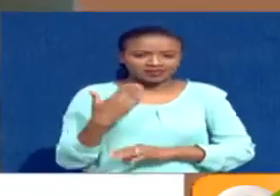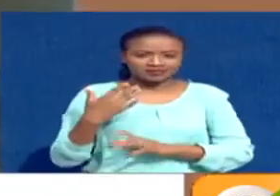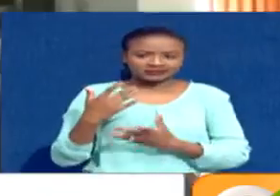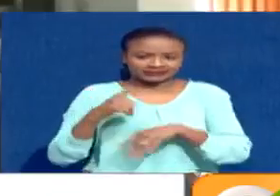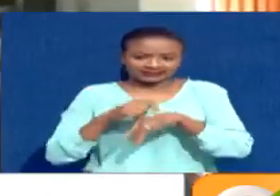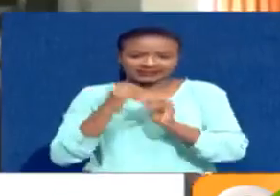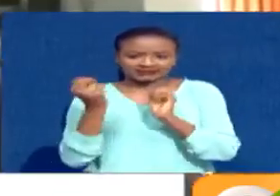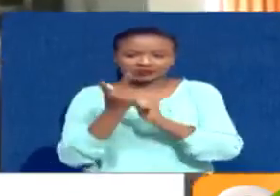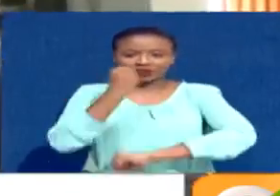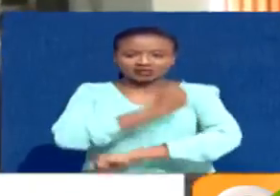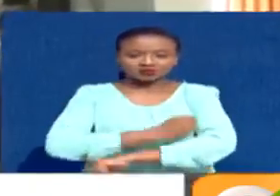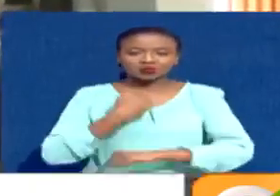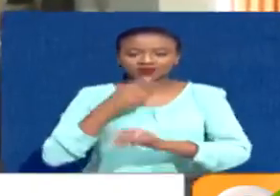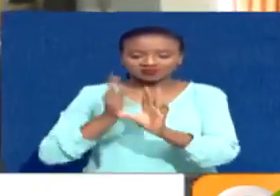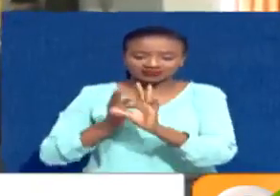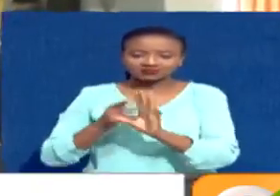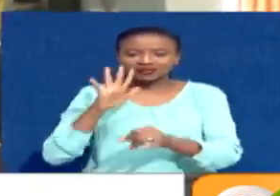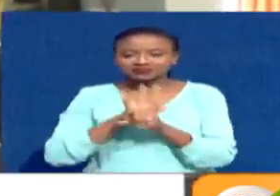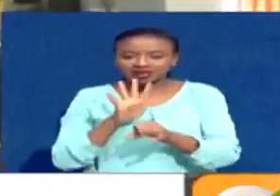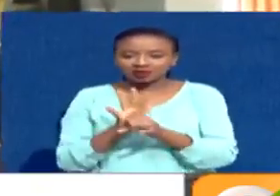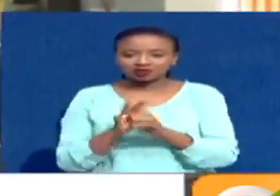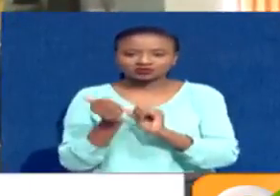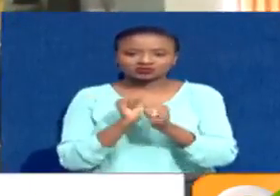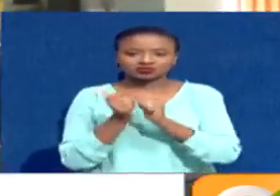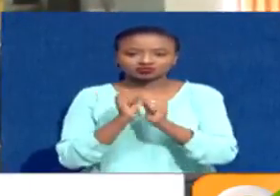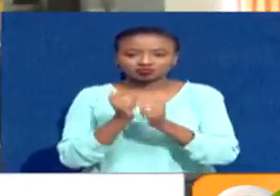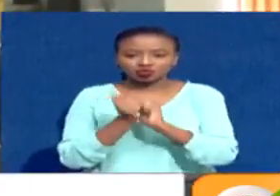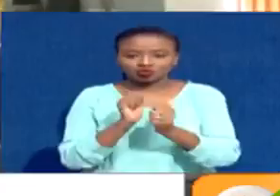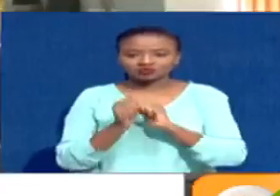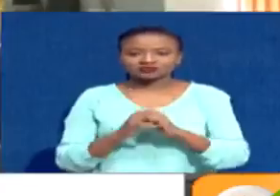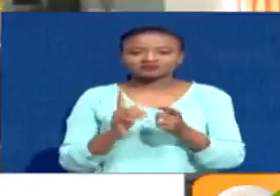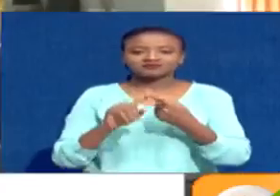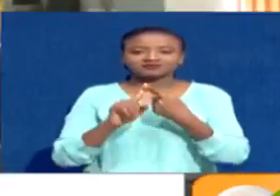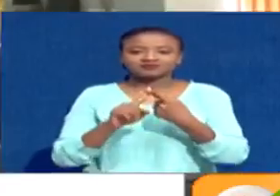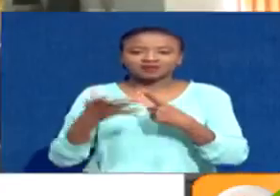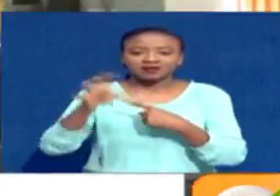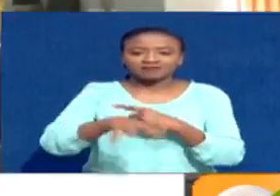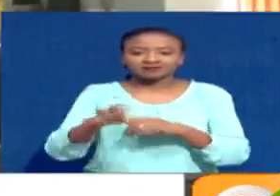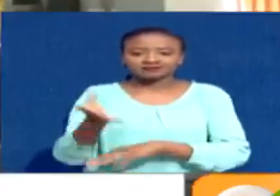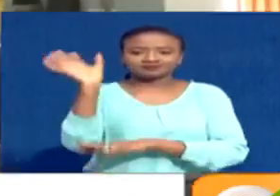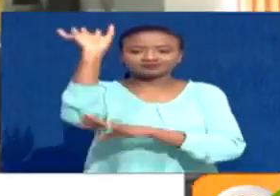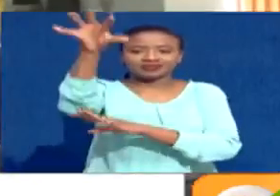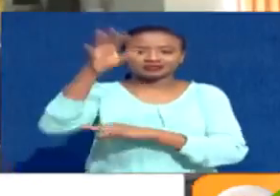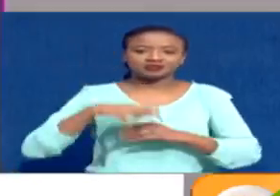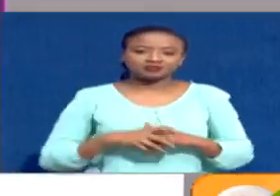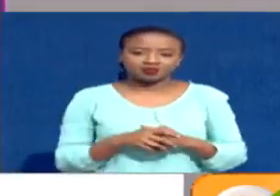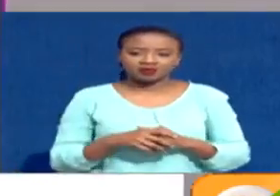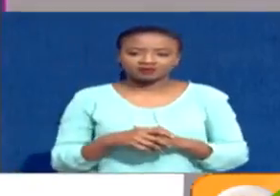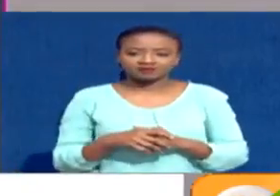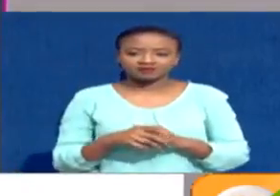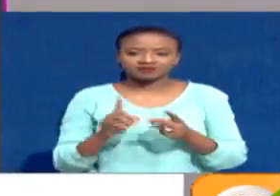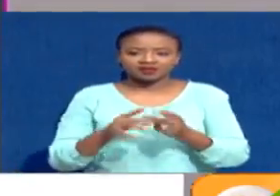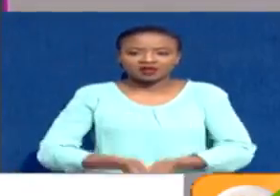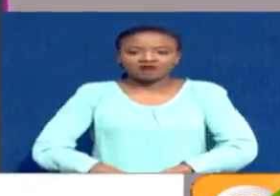katika shule ya upili. Nilikuwa na participate kwa games kama basketball, nilikuwa nacheza volleyball, nilikuwa